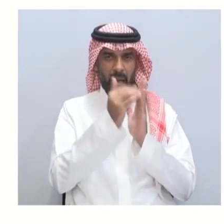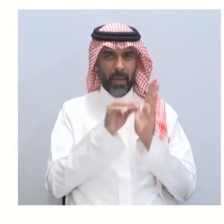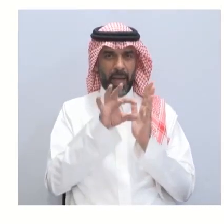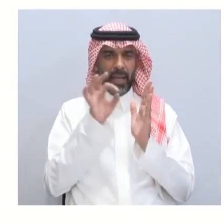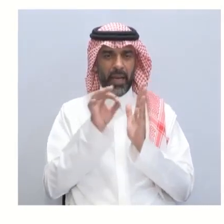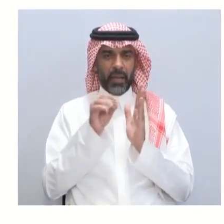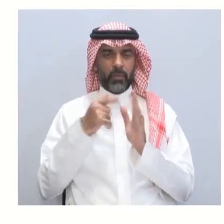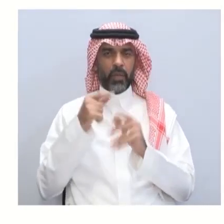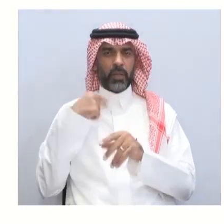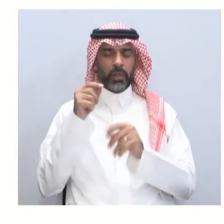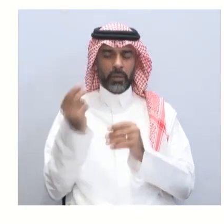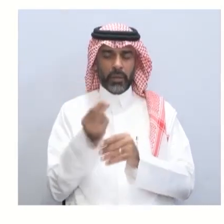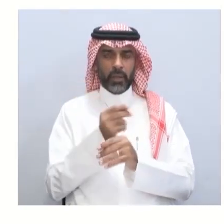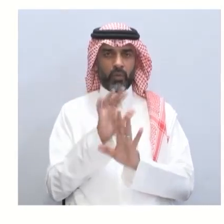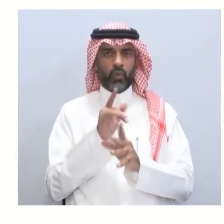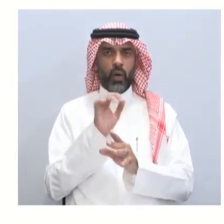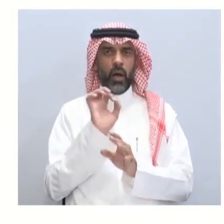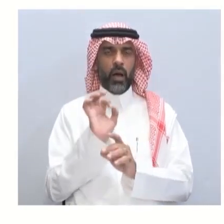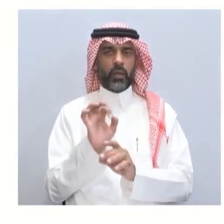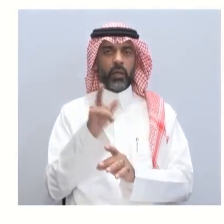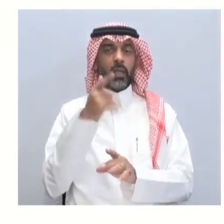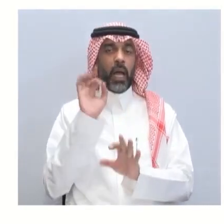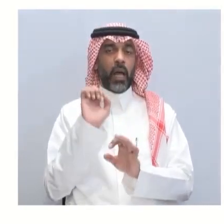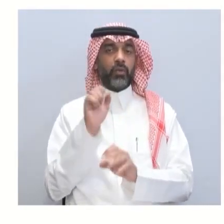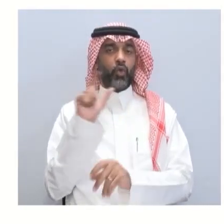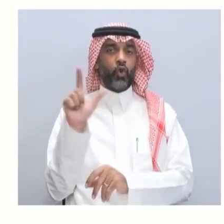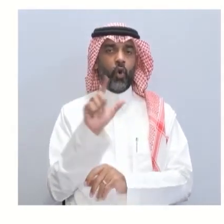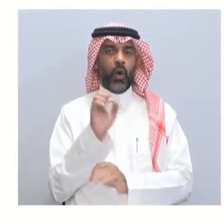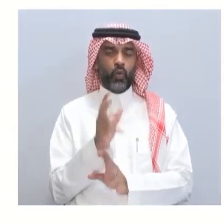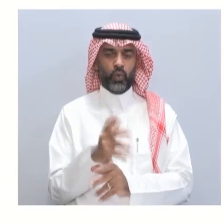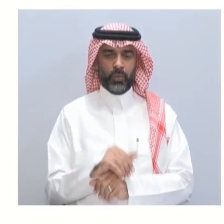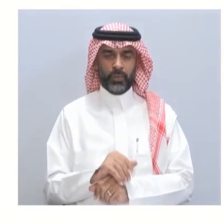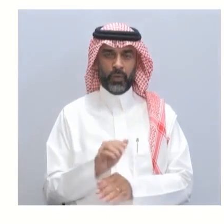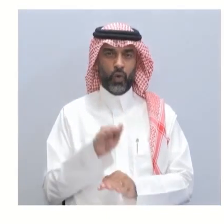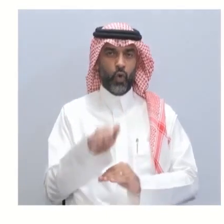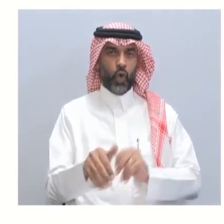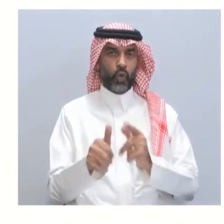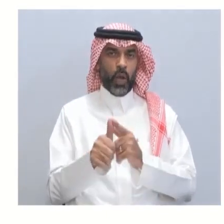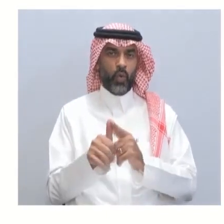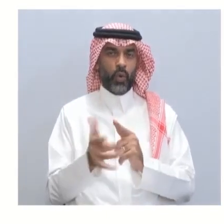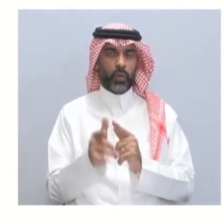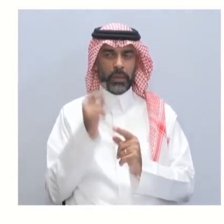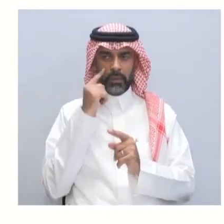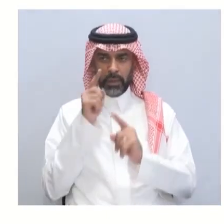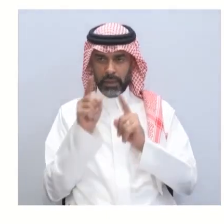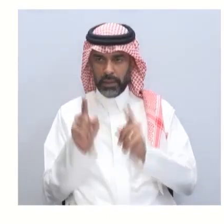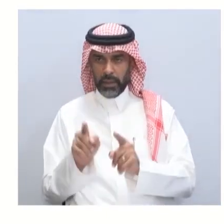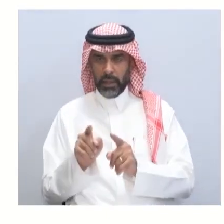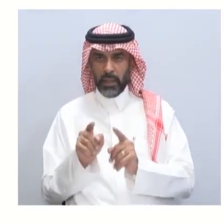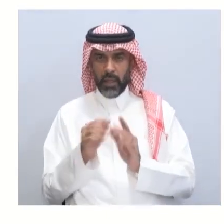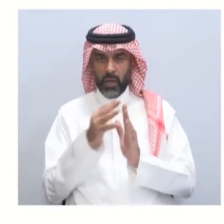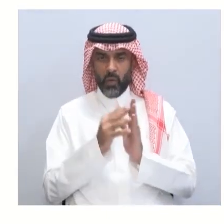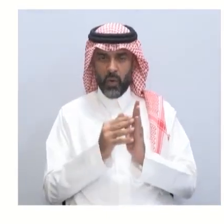المناسب حسب اللغه المستخدمه الخطوه الاولى لذلك هي تحديد قوائم النقاط البارزه